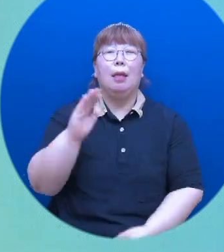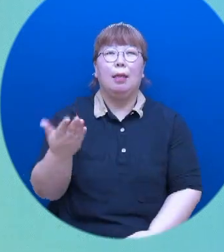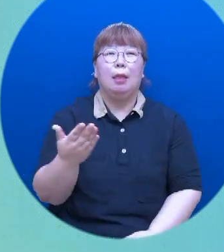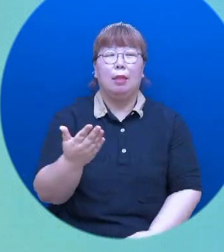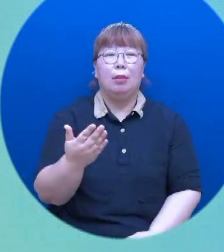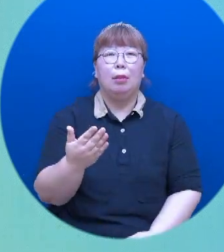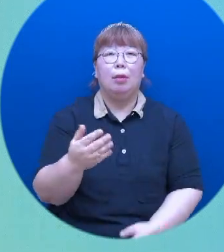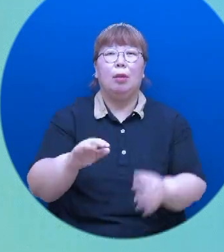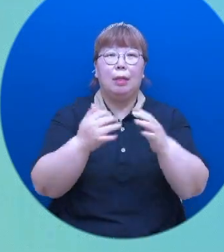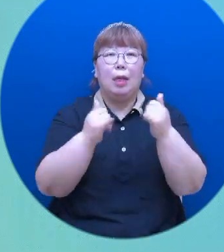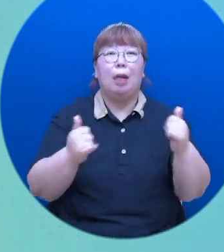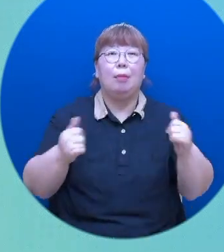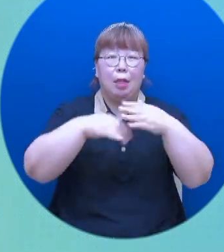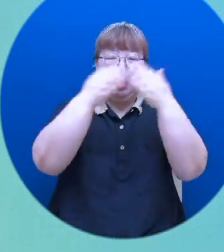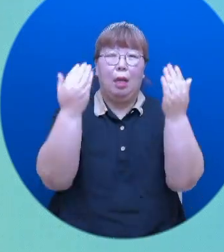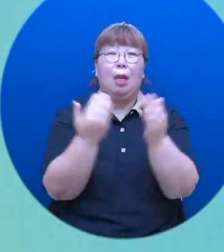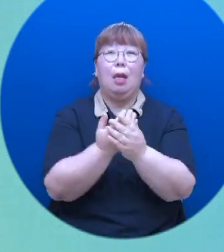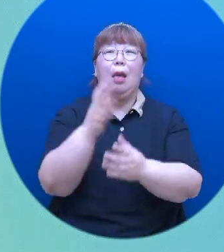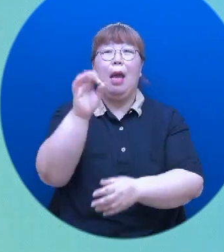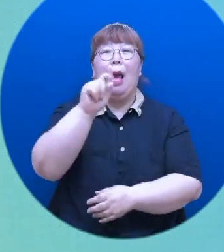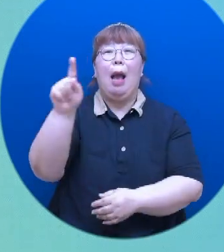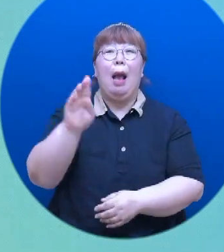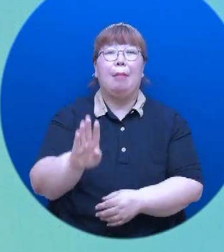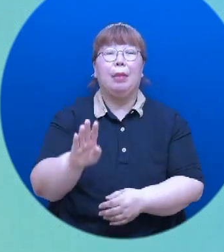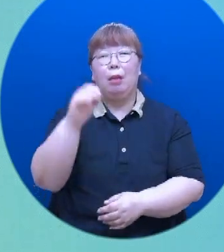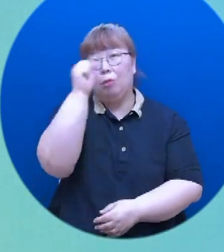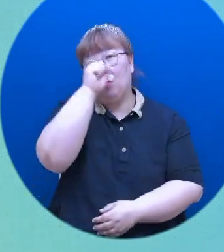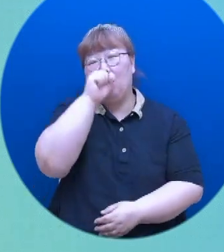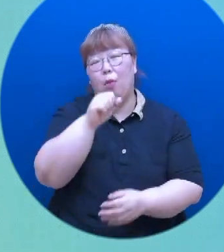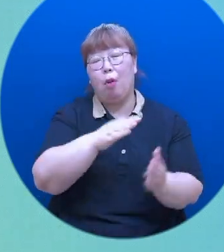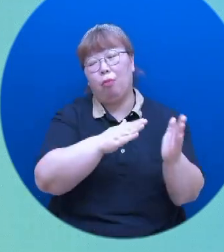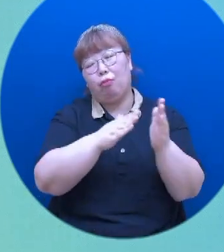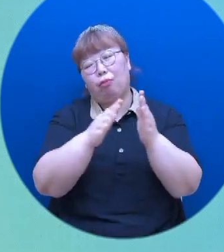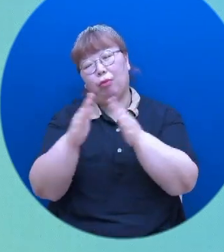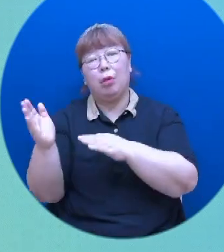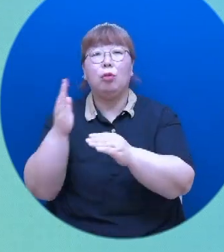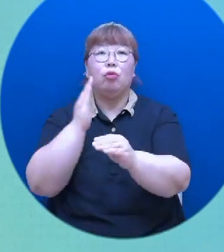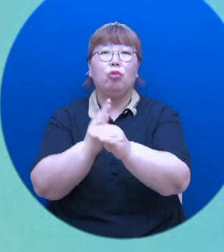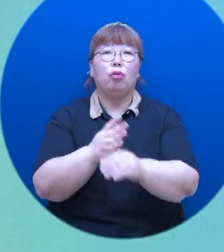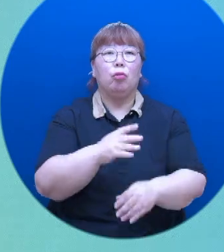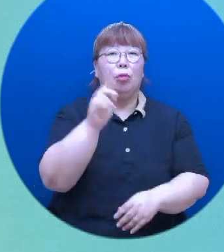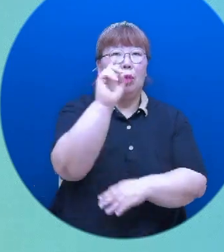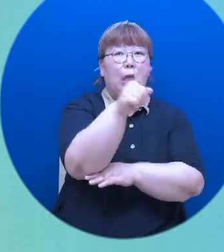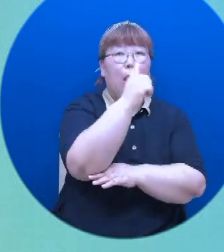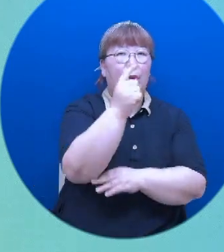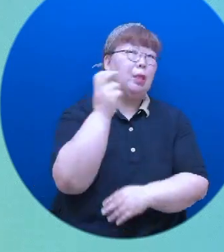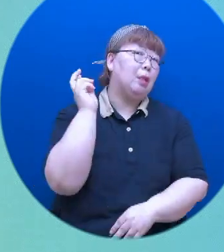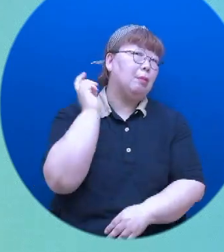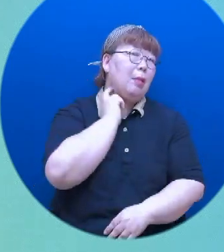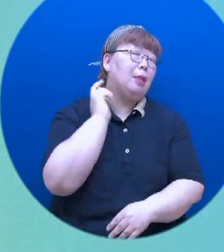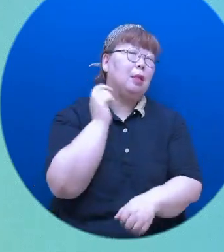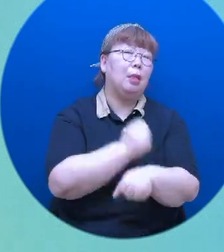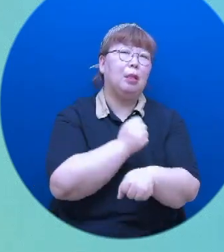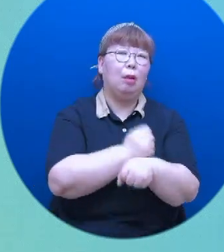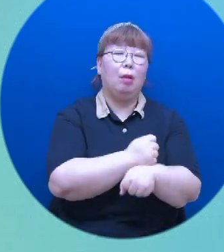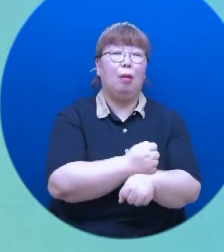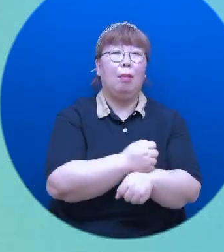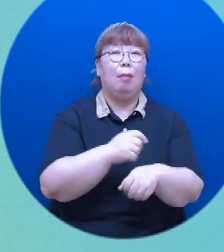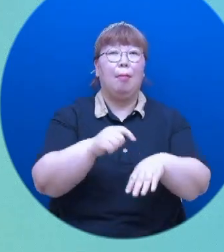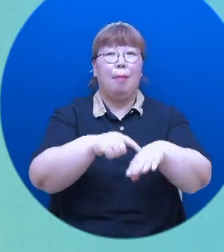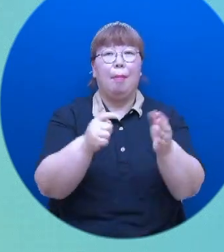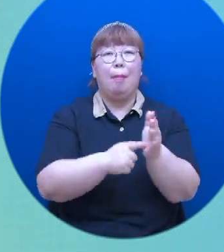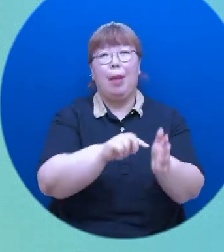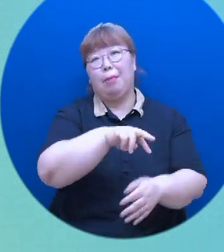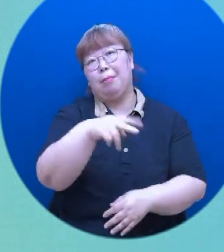압살롬에게로 돌아섰다는 걸 알았죠. 그리하여 다윗을 대신하고 아히도벨도 압살롬에게 서요.